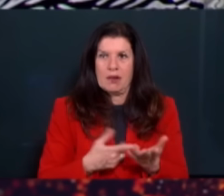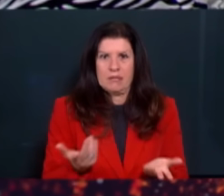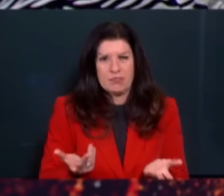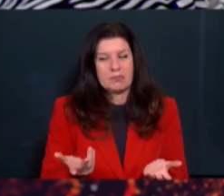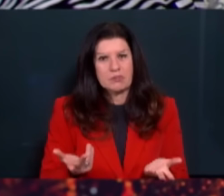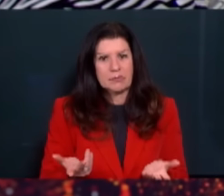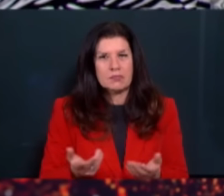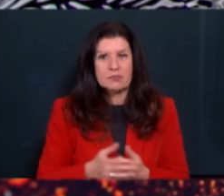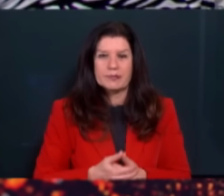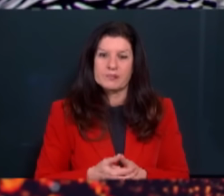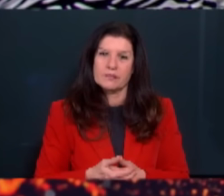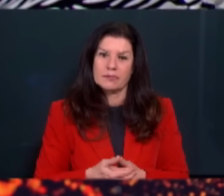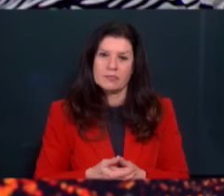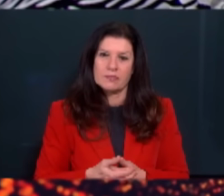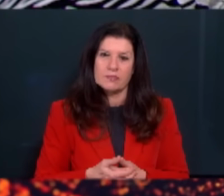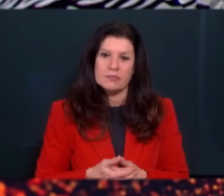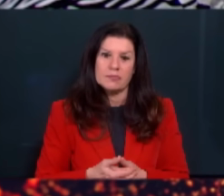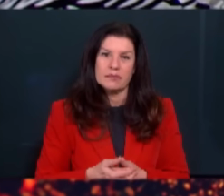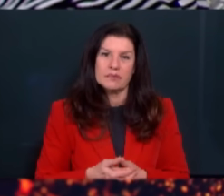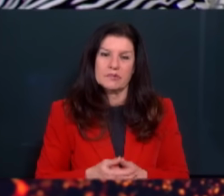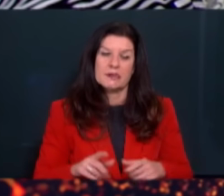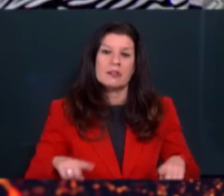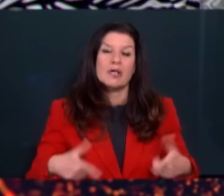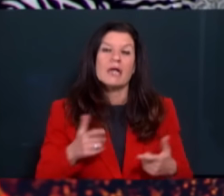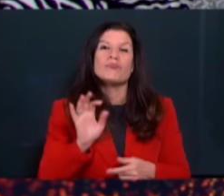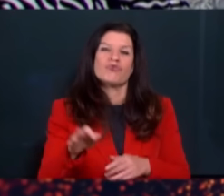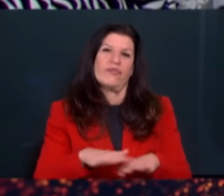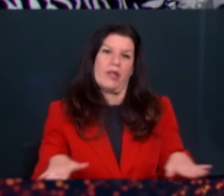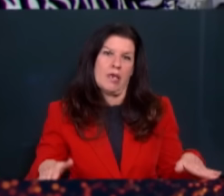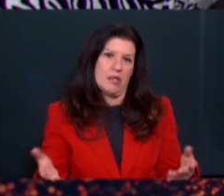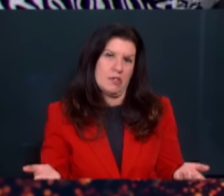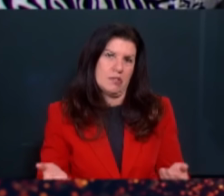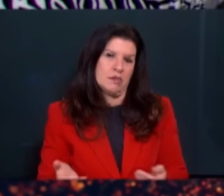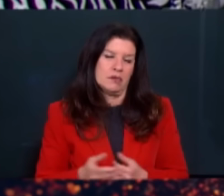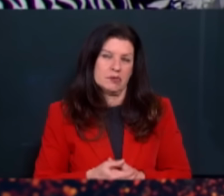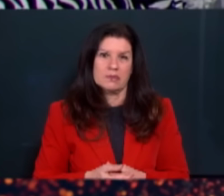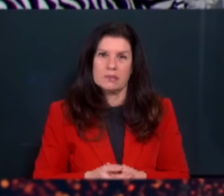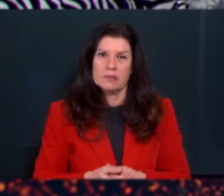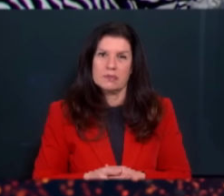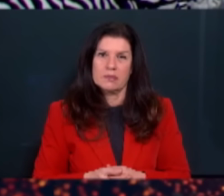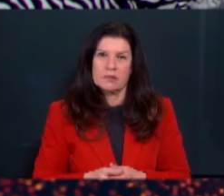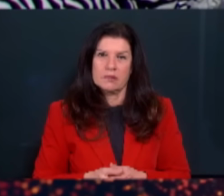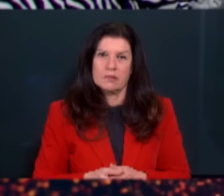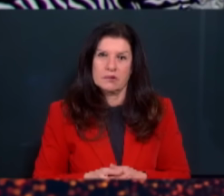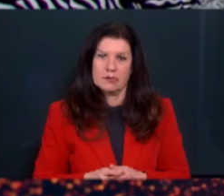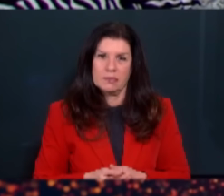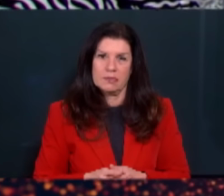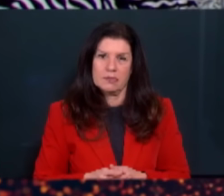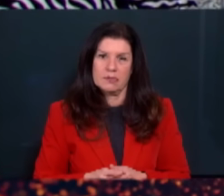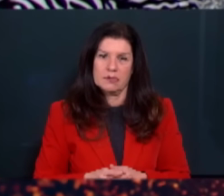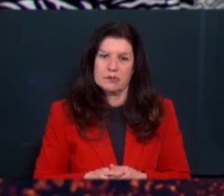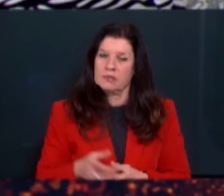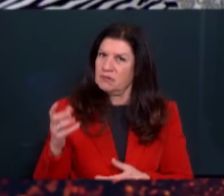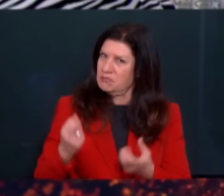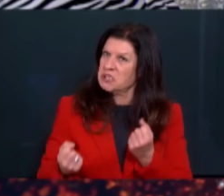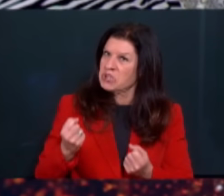דבר אנחנו חיים רק בשבילם, בשביל הילדים, לרוב. זה קשה